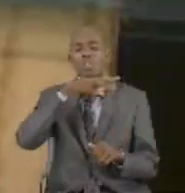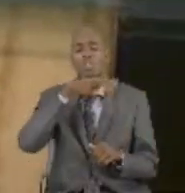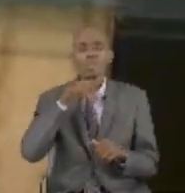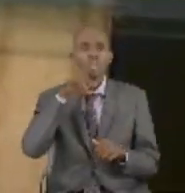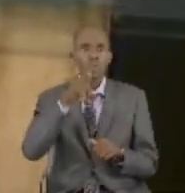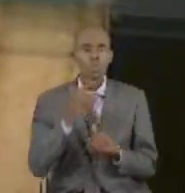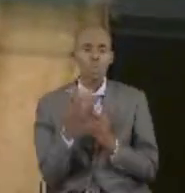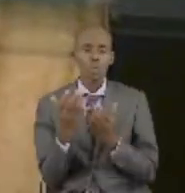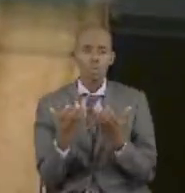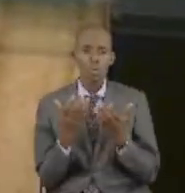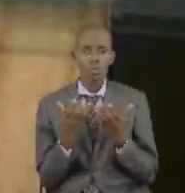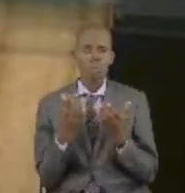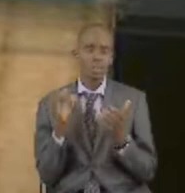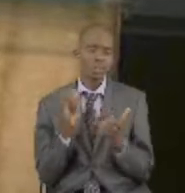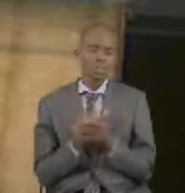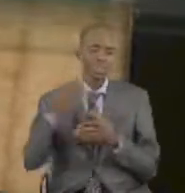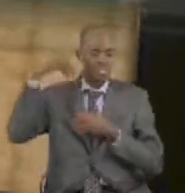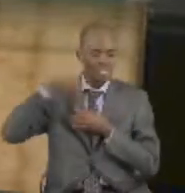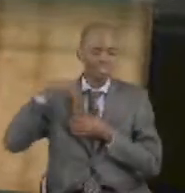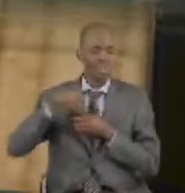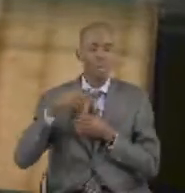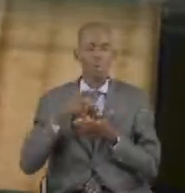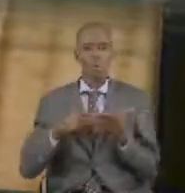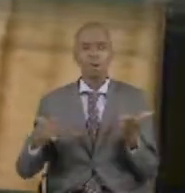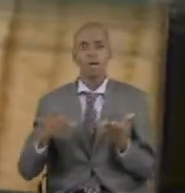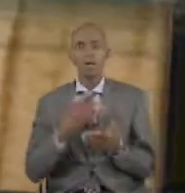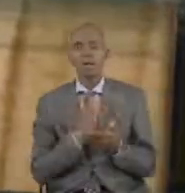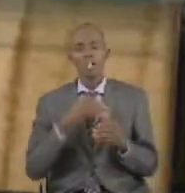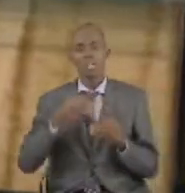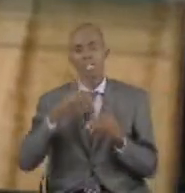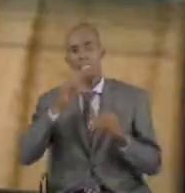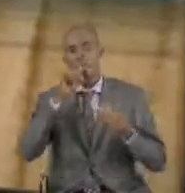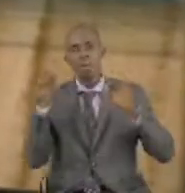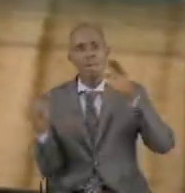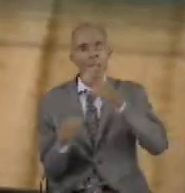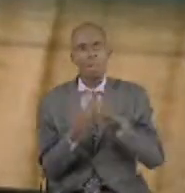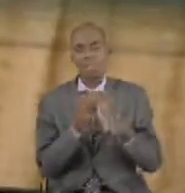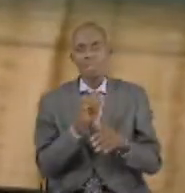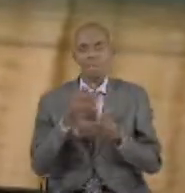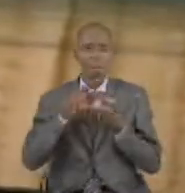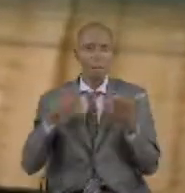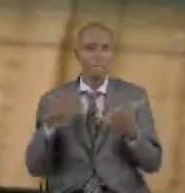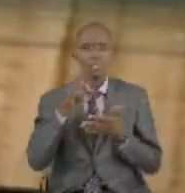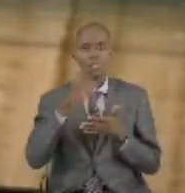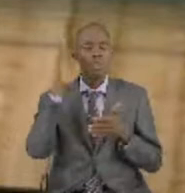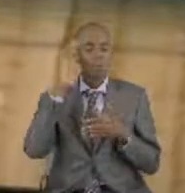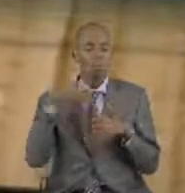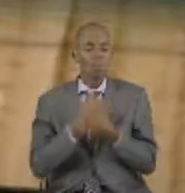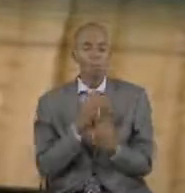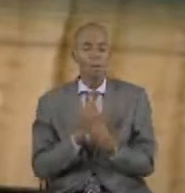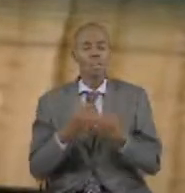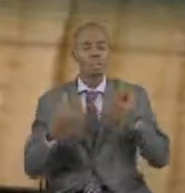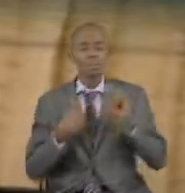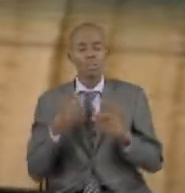vous désirez la vérité tu désires tu veux la vérité au dedans du coeur fait donc pénétrer